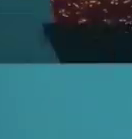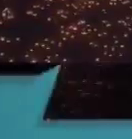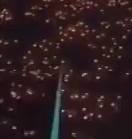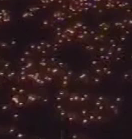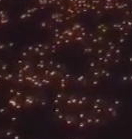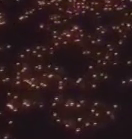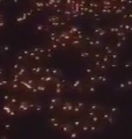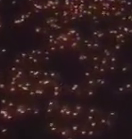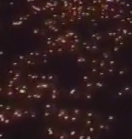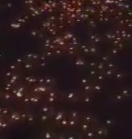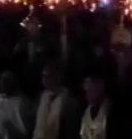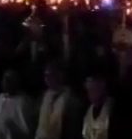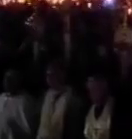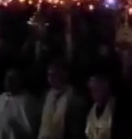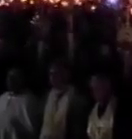Музика